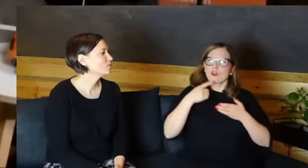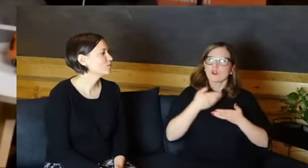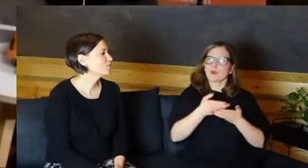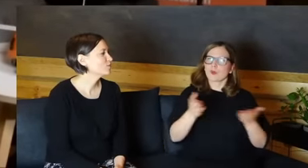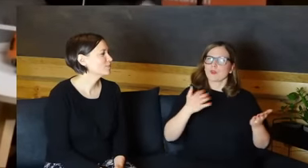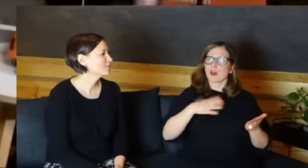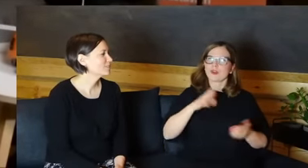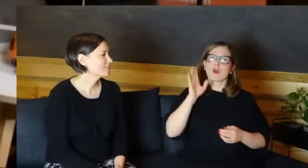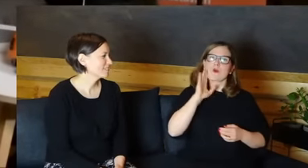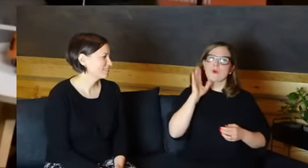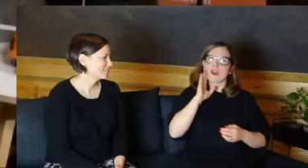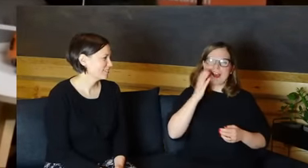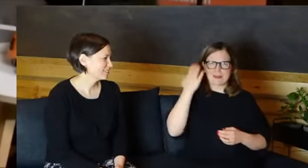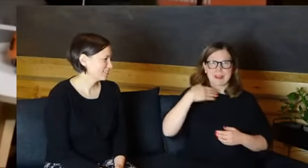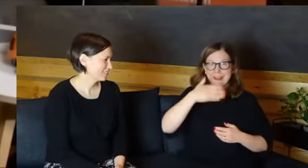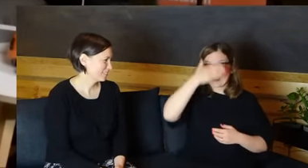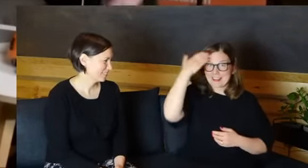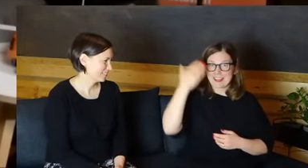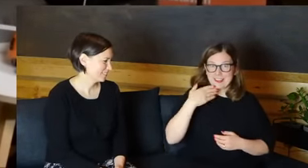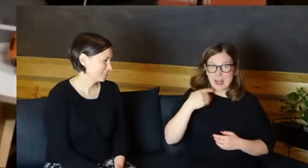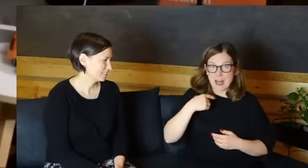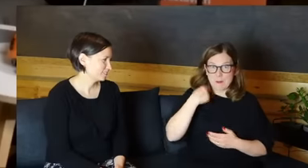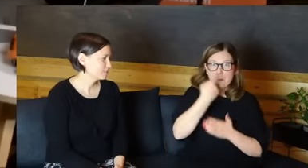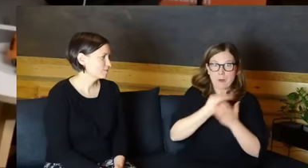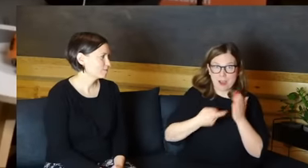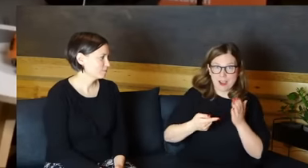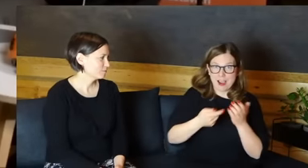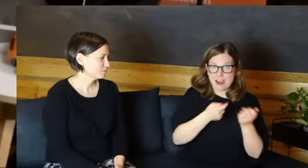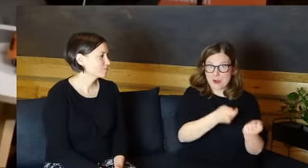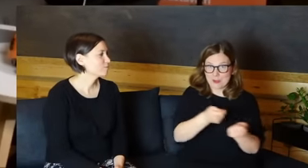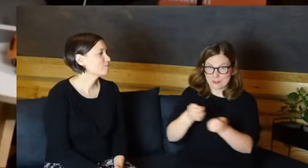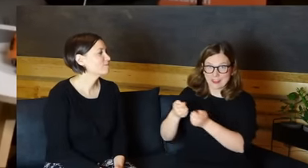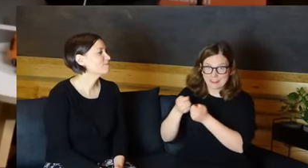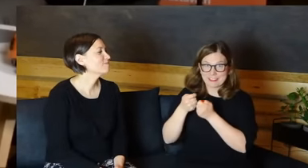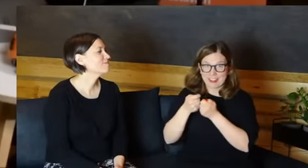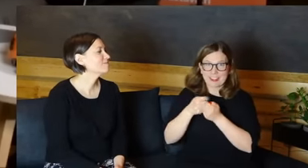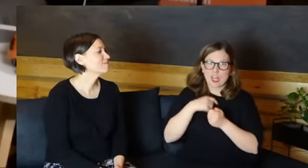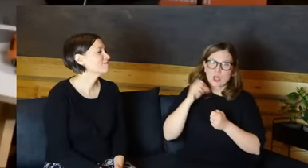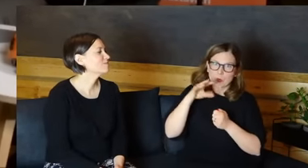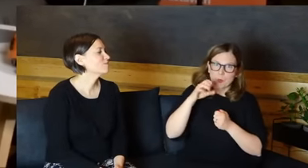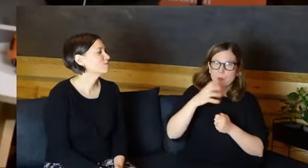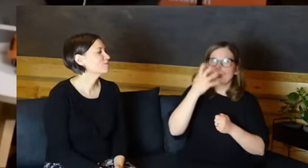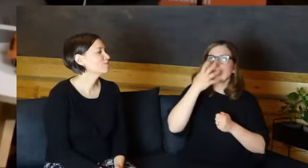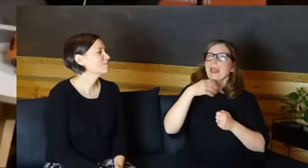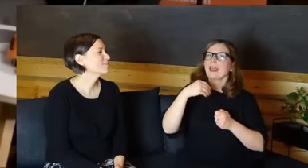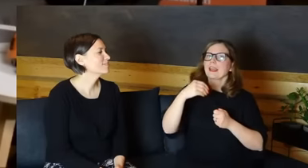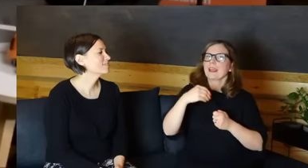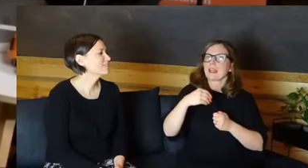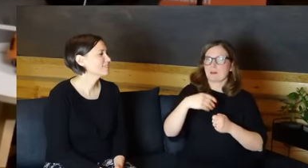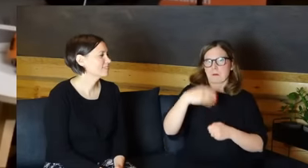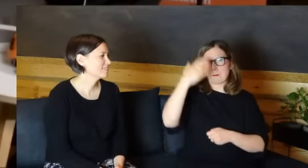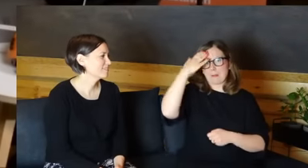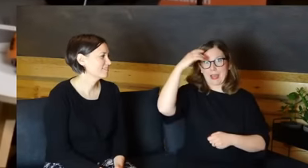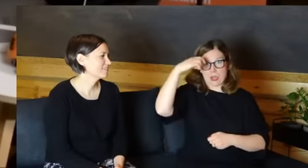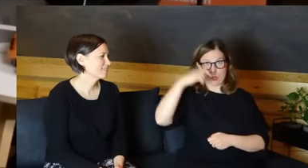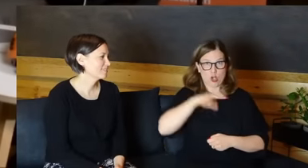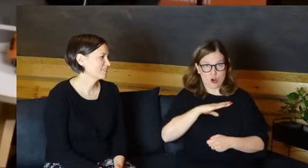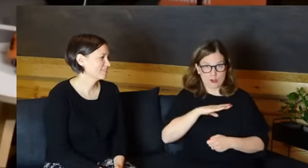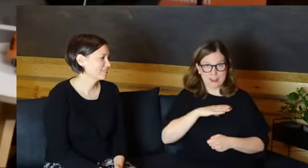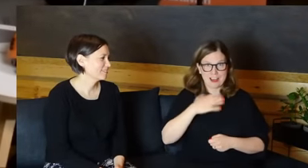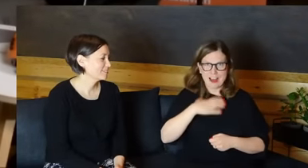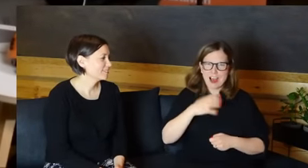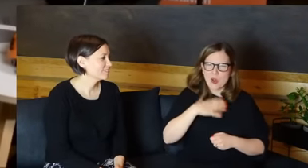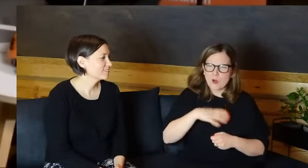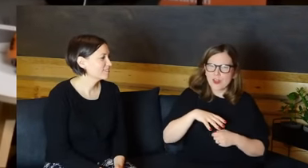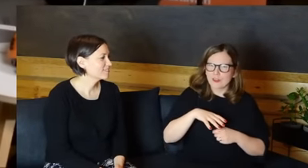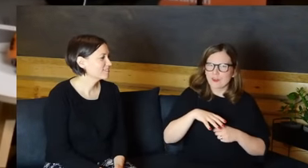kesällä mainostit, että Turku on Suomen henkinen pääkaupunki, niin onko se edelleenkin näin jouluna ja minkälaiset terveiset haluaisit sieltä